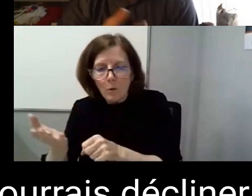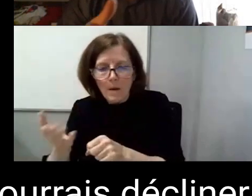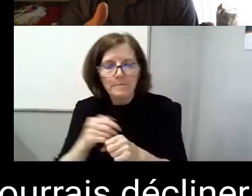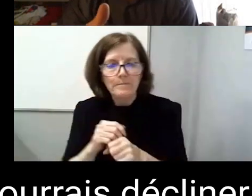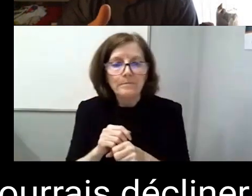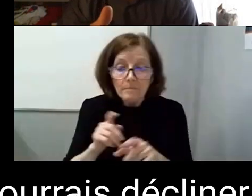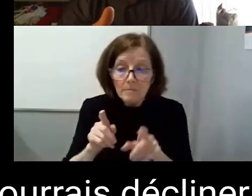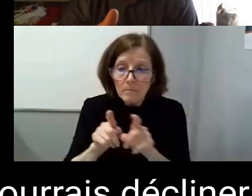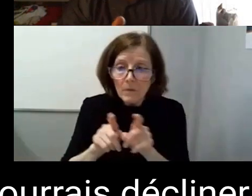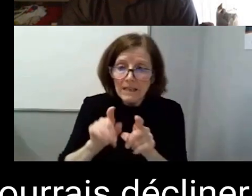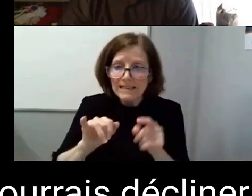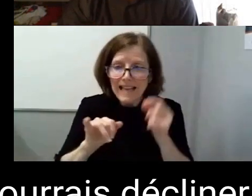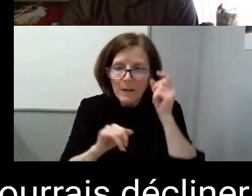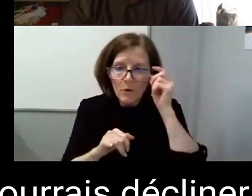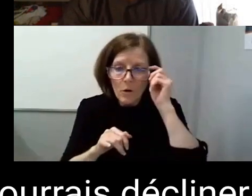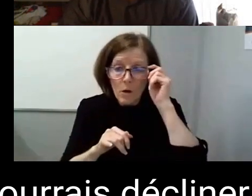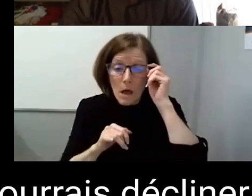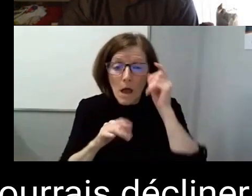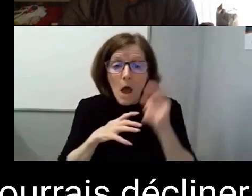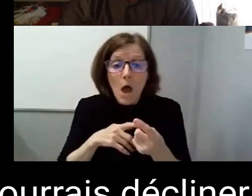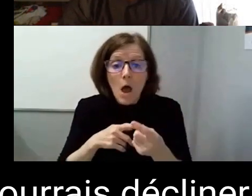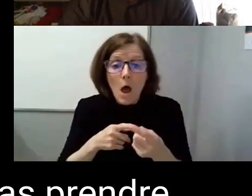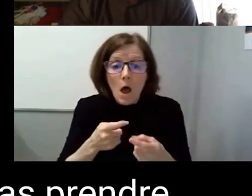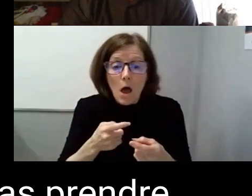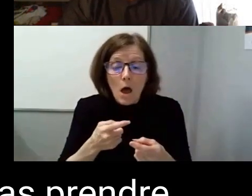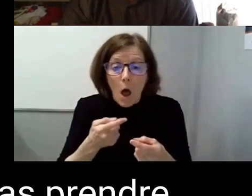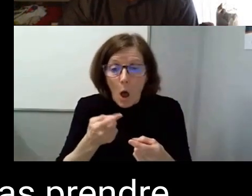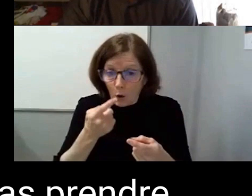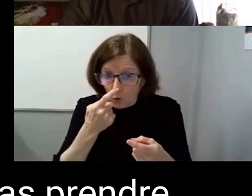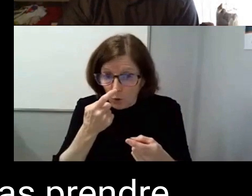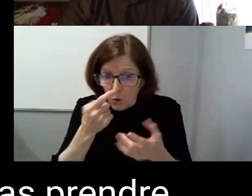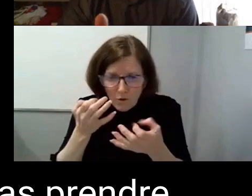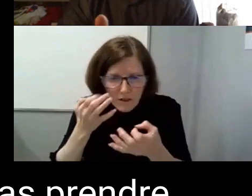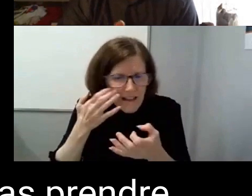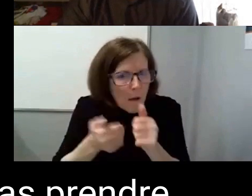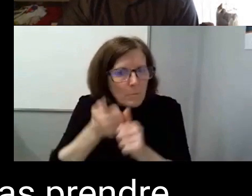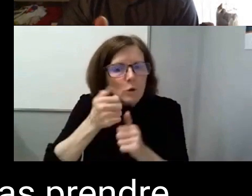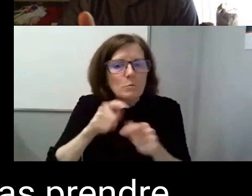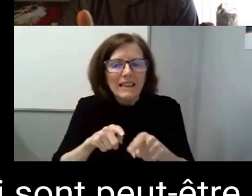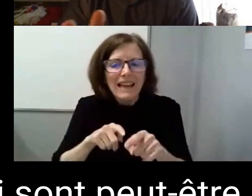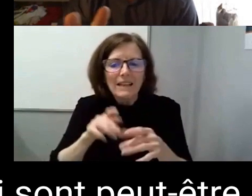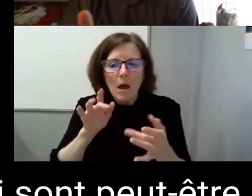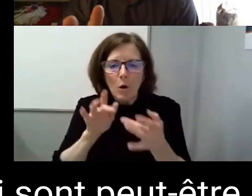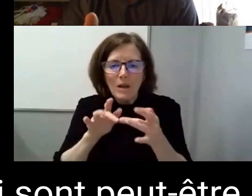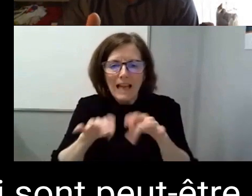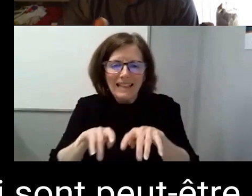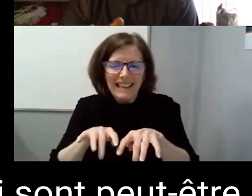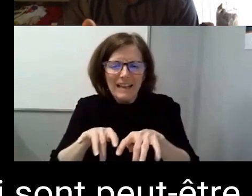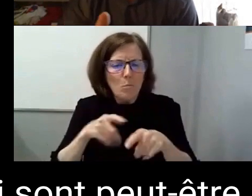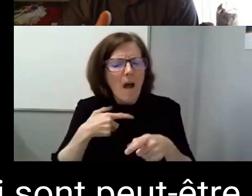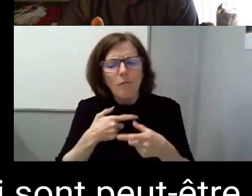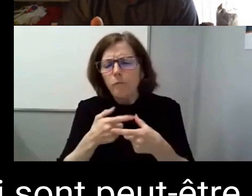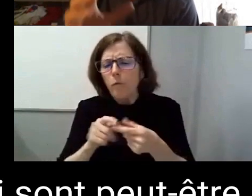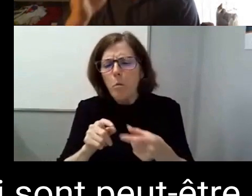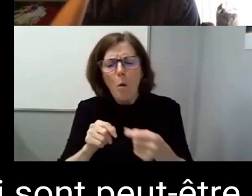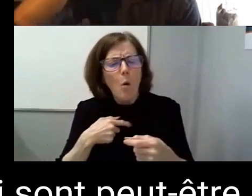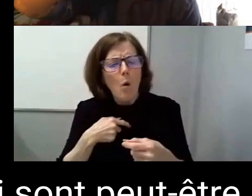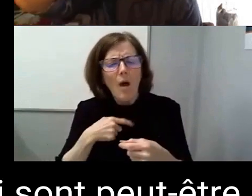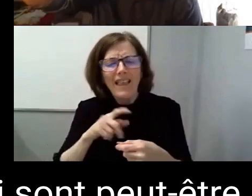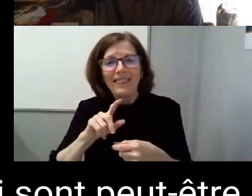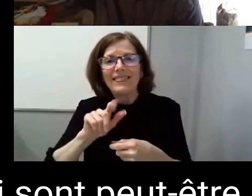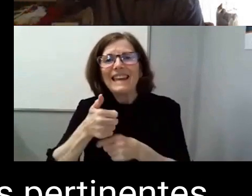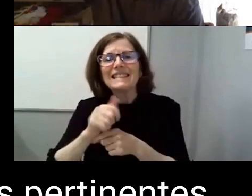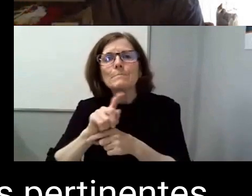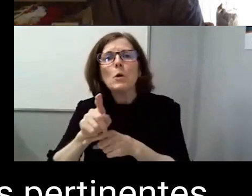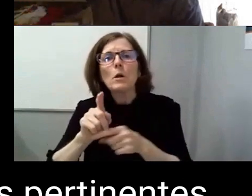on pourrait communiquer par écrit peut-être, puis là, je pourrais décliner un peu les méthodes, mais je ne voudrais pas prendre 10 minutes à parler de plein de méthodes qui sont peut-être